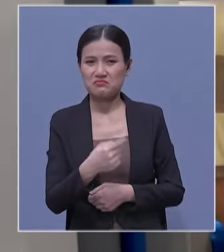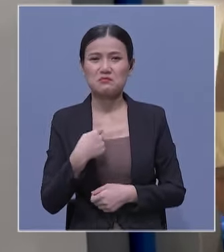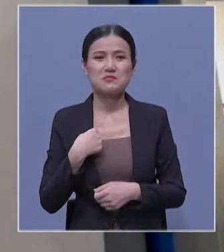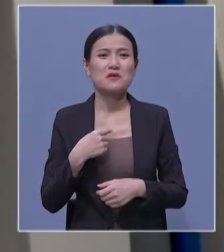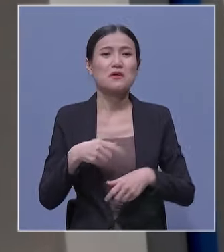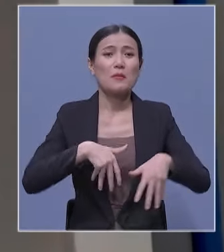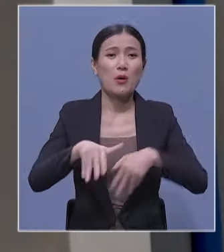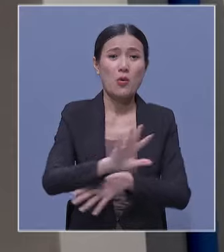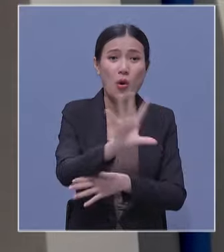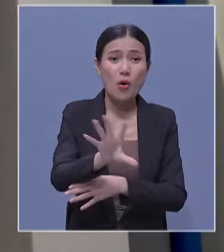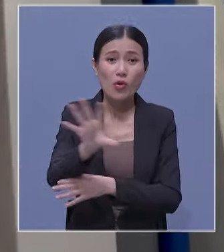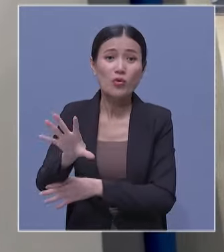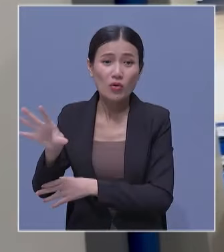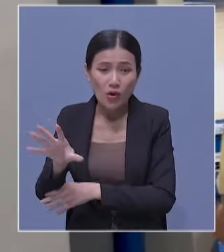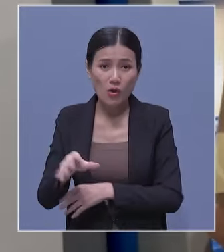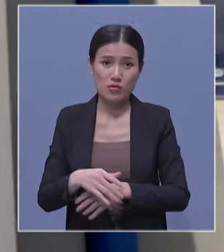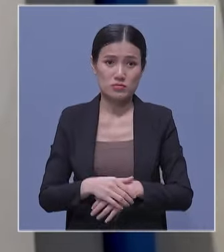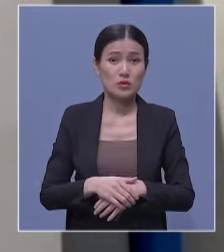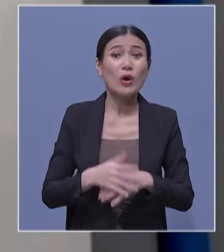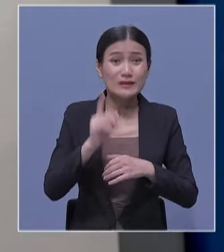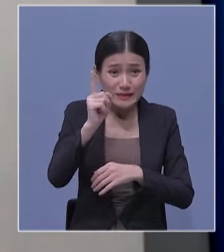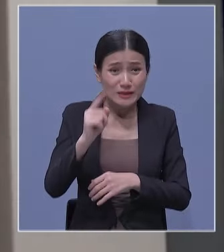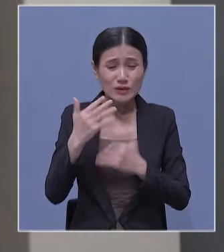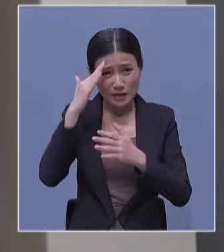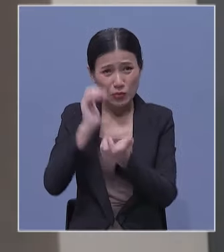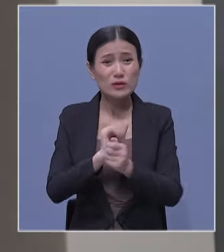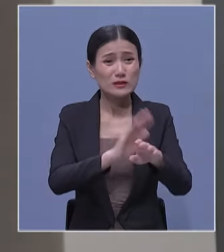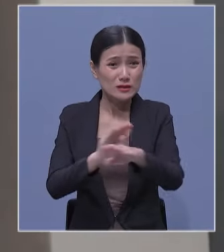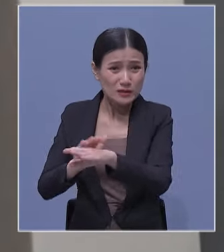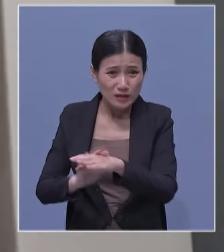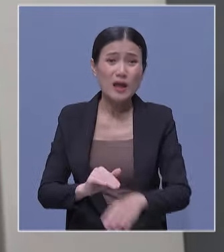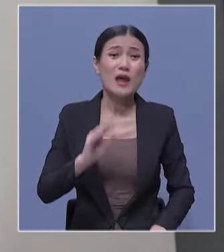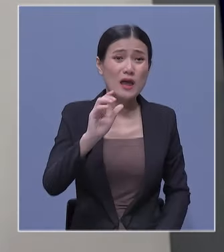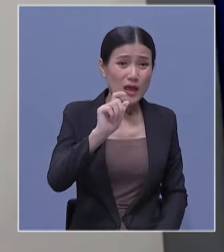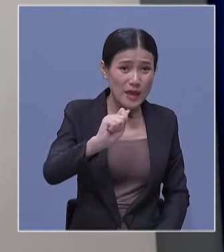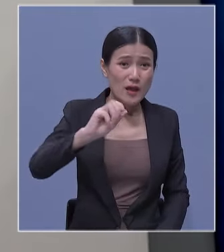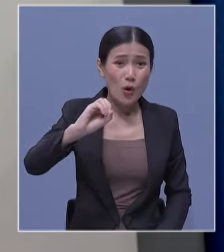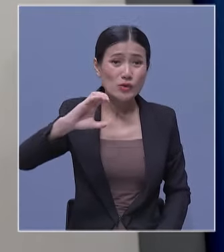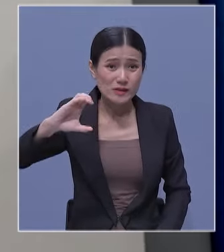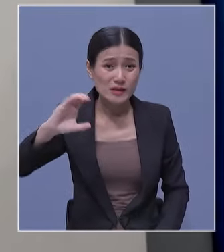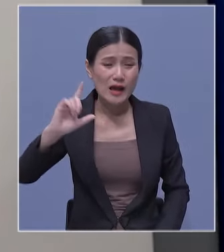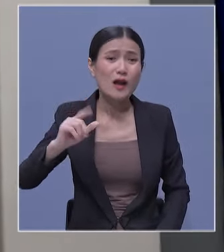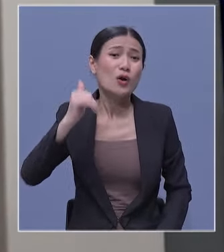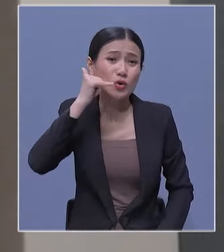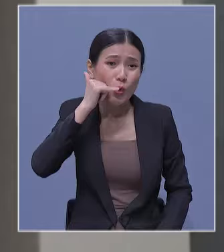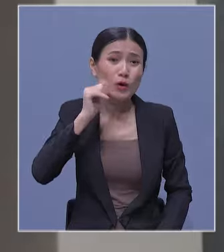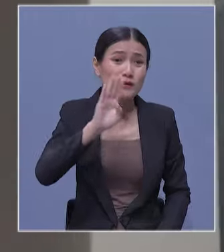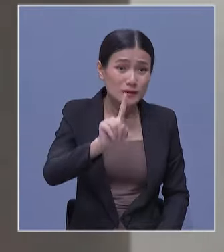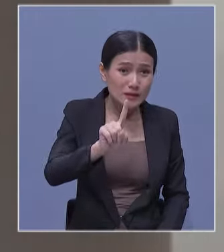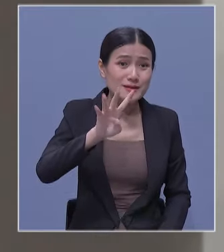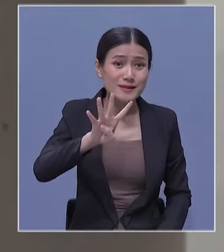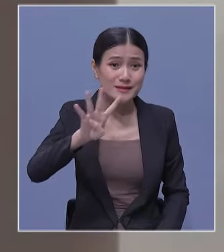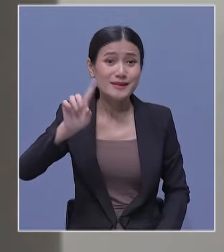ผ่านมามีการแจ้งเตือนอยู่บ่อยครั้งแล้วก็ย้ำได้ว่า aocมีแค่สายด่วน1441ไม่มีการใช้